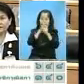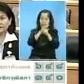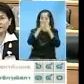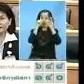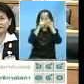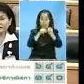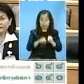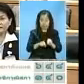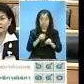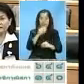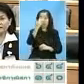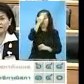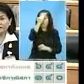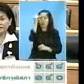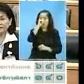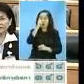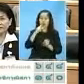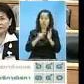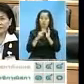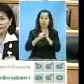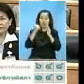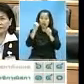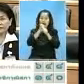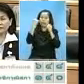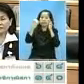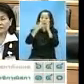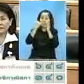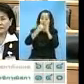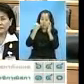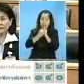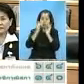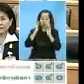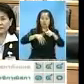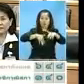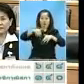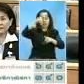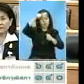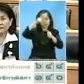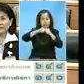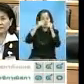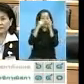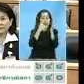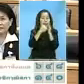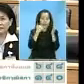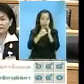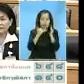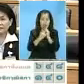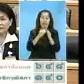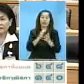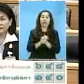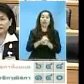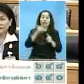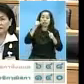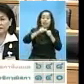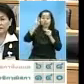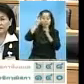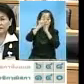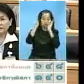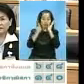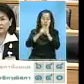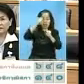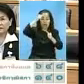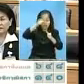ข้อคิดเห็นครับเพราะอะไรเพราะก็จะทำให้เกิดความง่ายต่อพี่น้องประชาชนที่จะสามารถจำกฎหมายรัฐธ